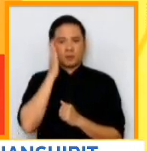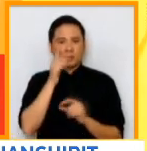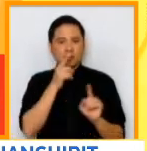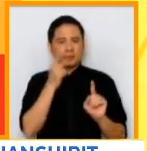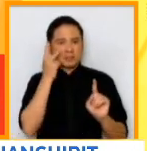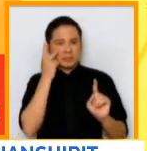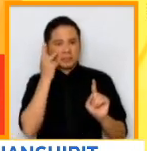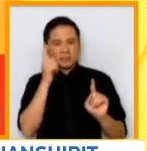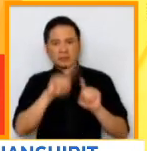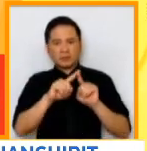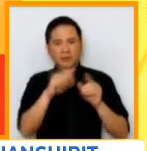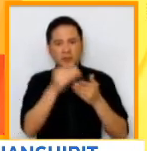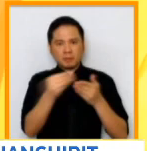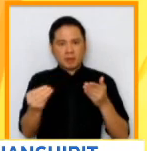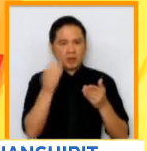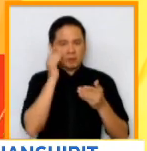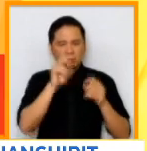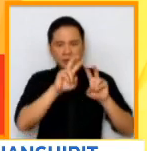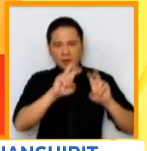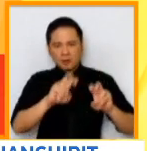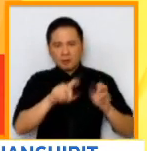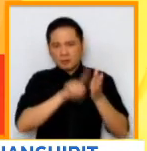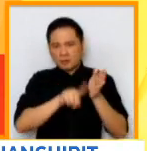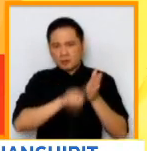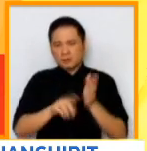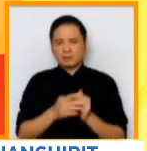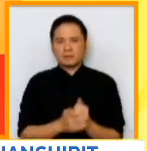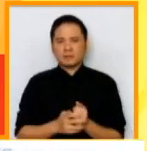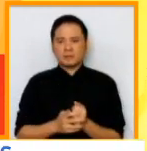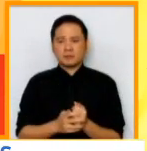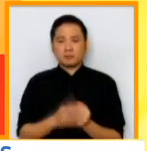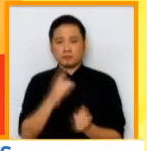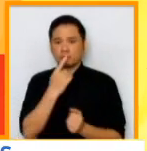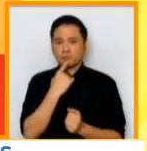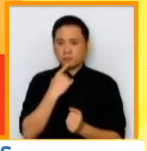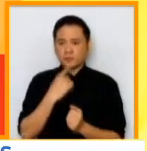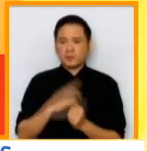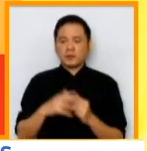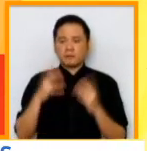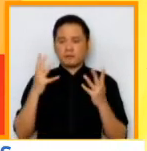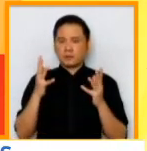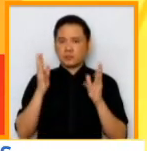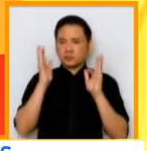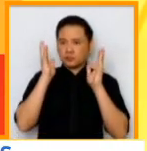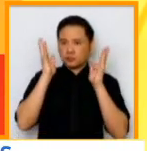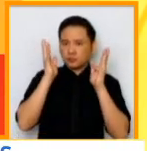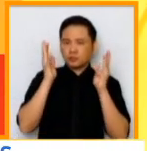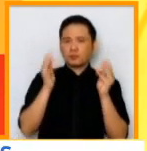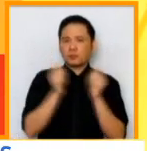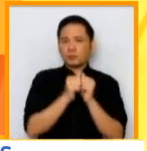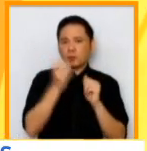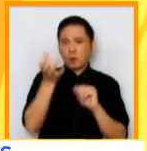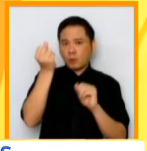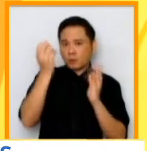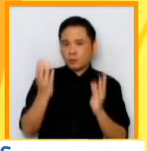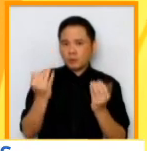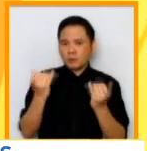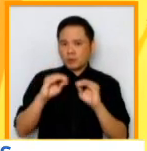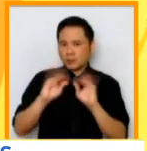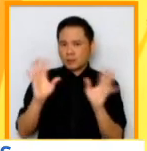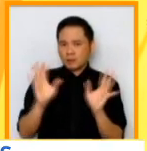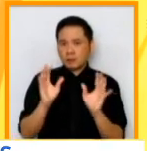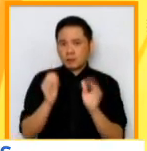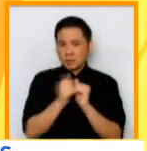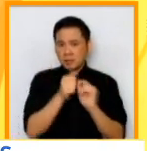So with this development na sabi nyo nga na kausap nyo na yung mismong may-ari, naklaro na ito. So wala na ho siyang magiging pananagutan,